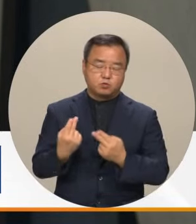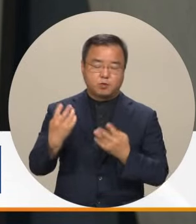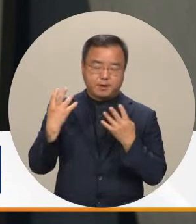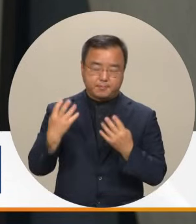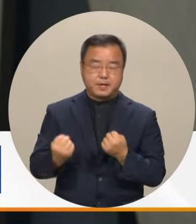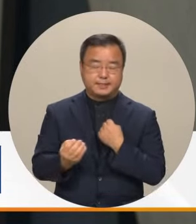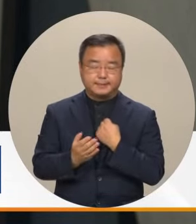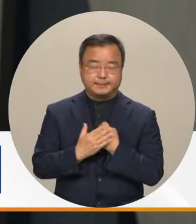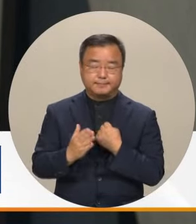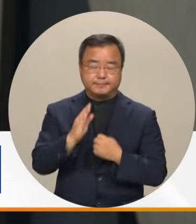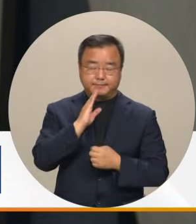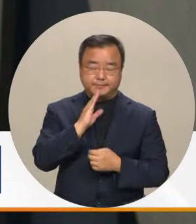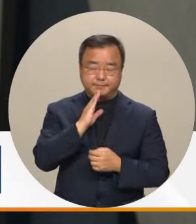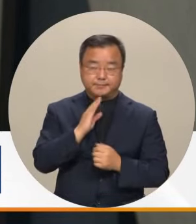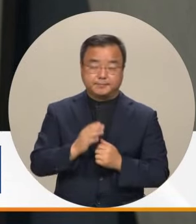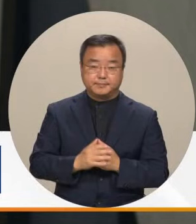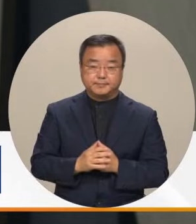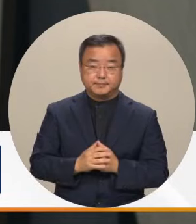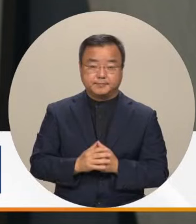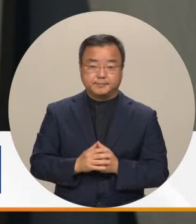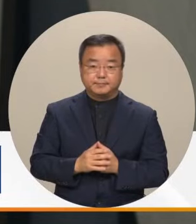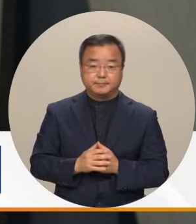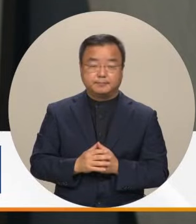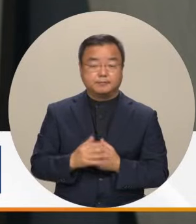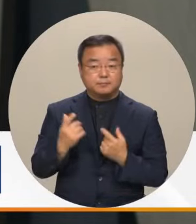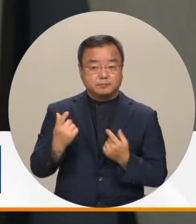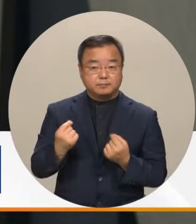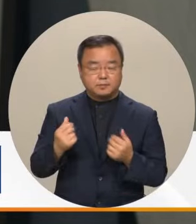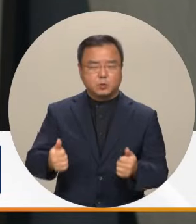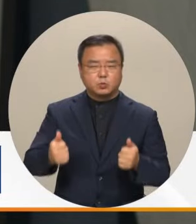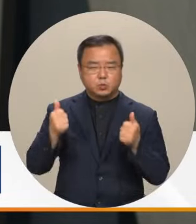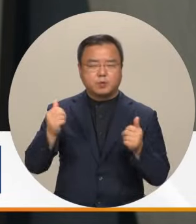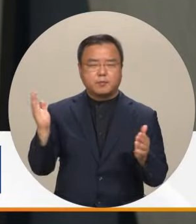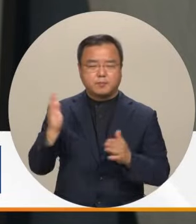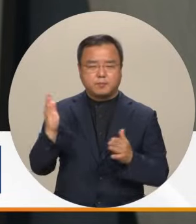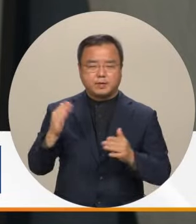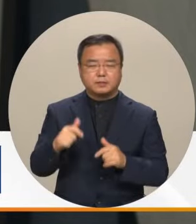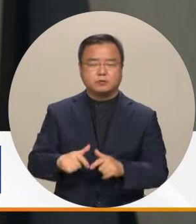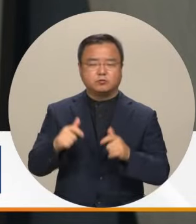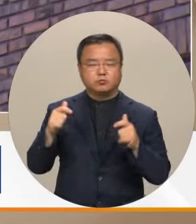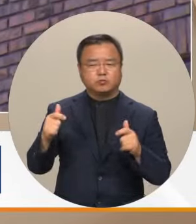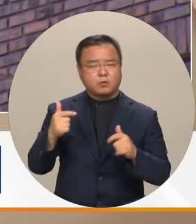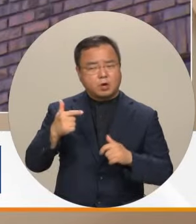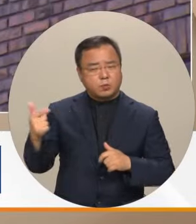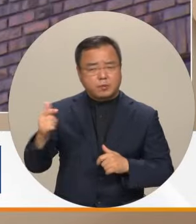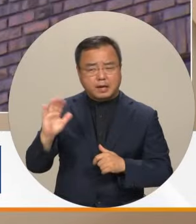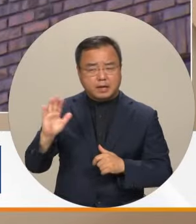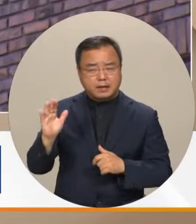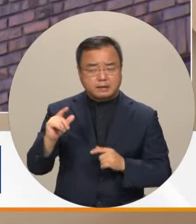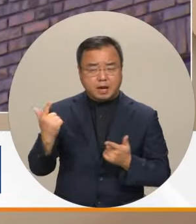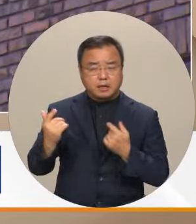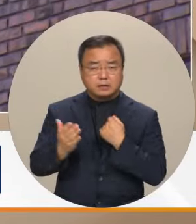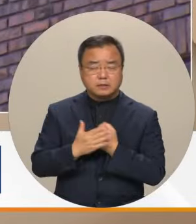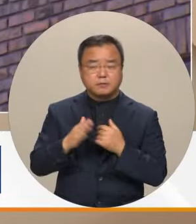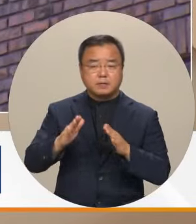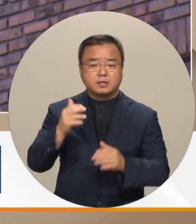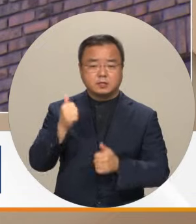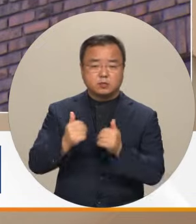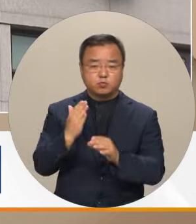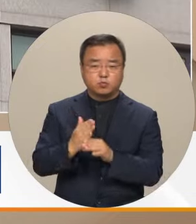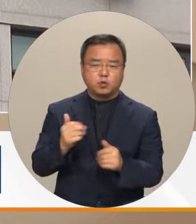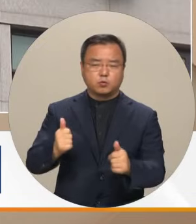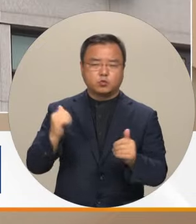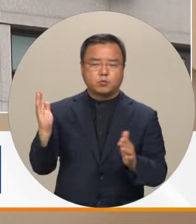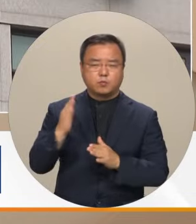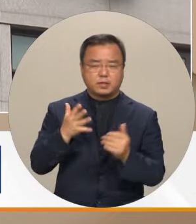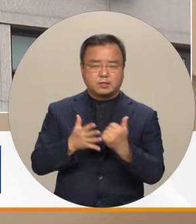때문에 그렇게 나타난 것이고요 그런데 이렇게 그 졸업생들의 증가가 생각보다 크지 않다고 해서 이번 수능에서 졸업생들의